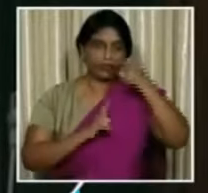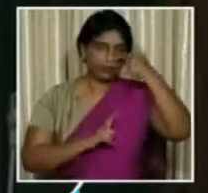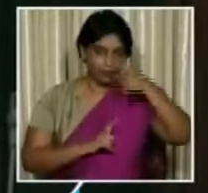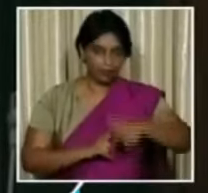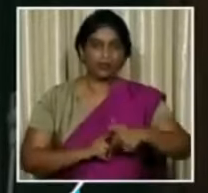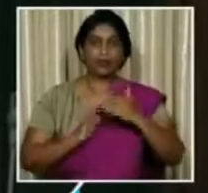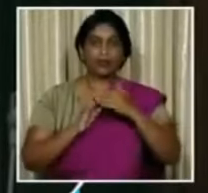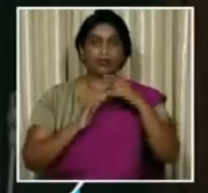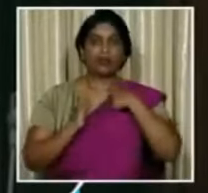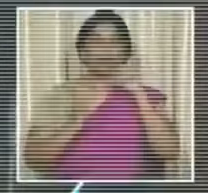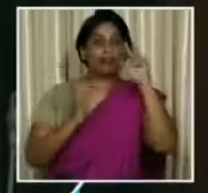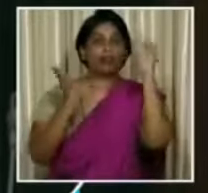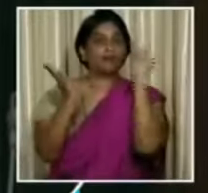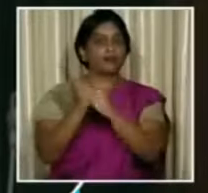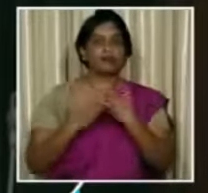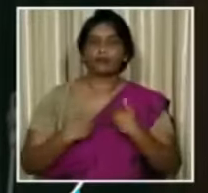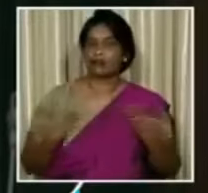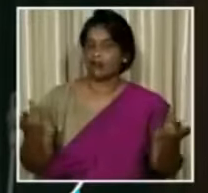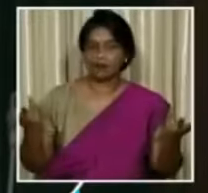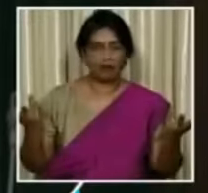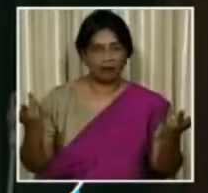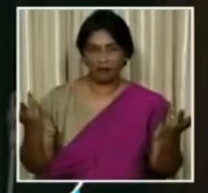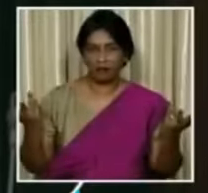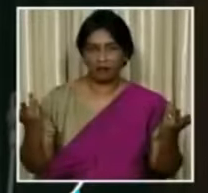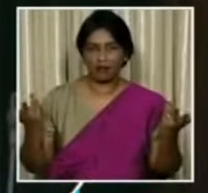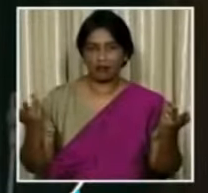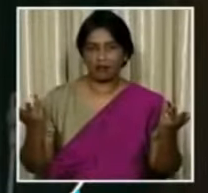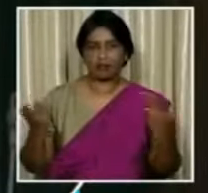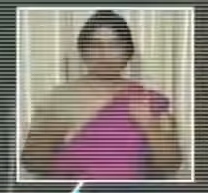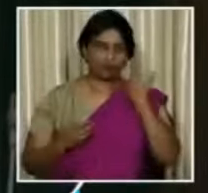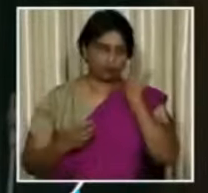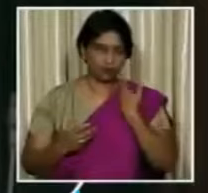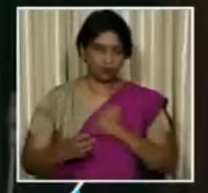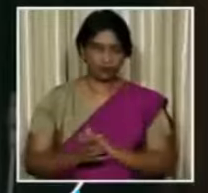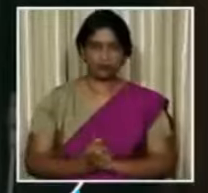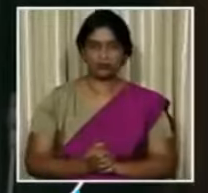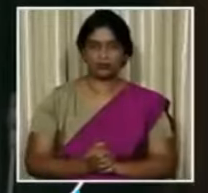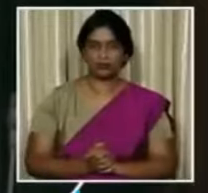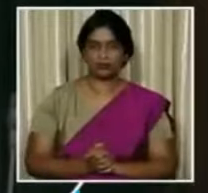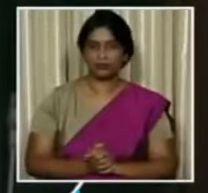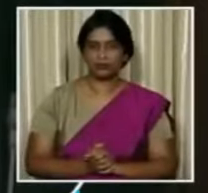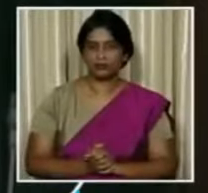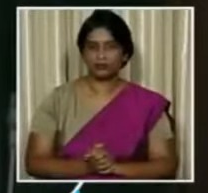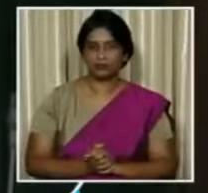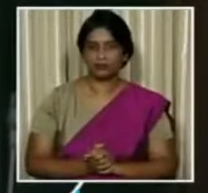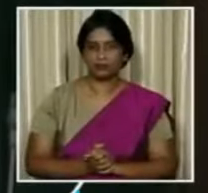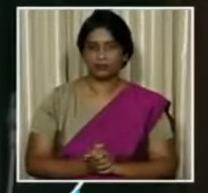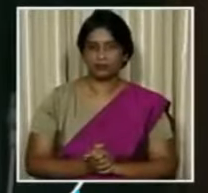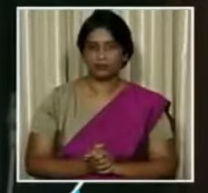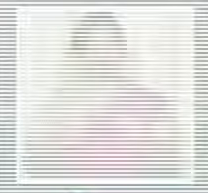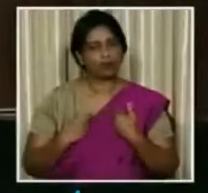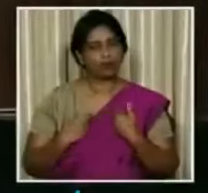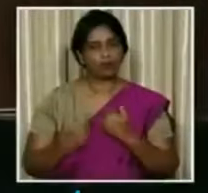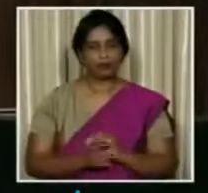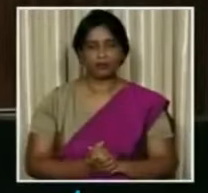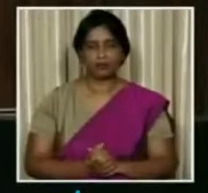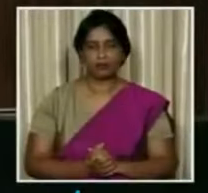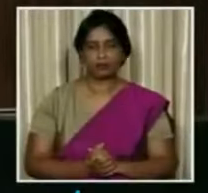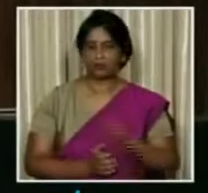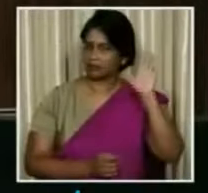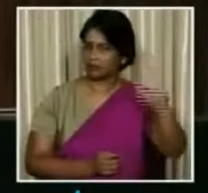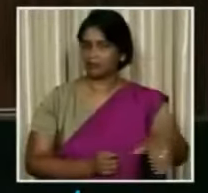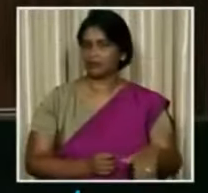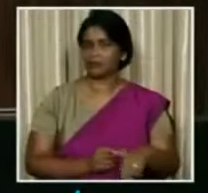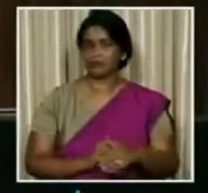එක හැබැයි ඔය ලේකනේ මගේ නම නෑ ඒ ඒක ඒ පිළිබඳව කණගාටු වෙනවා හරි ඔබතුමායි පොයින්ට් ඒ පිළිබඳව ඔය පොළොන්නරුව තමයි